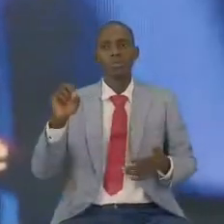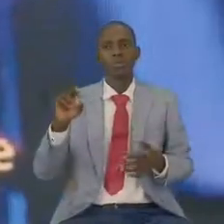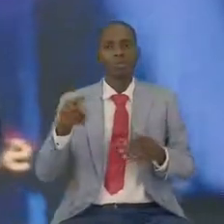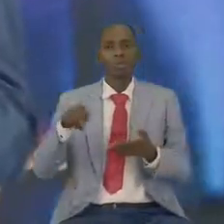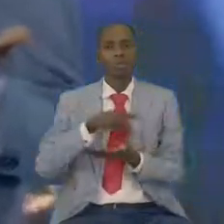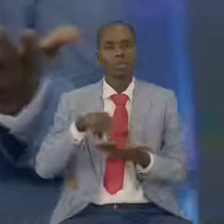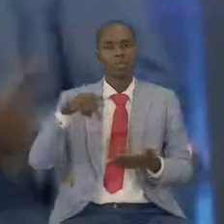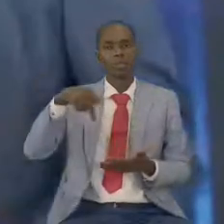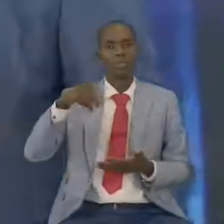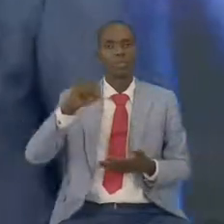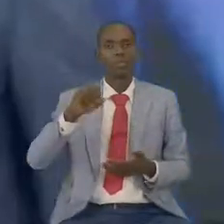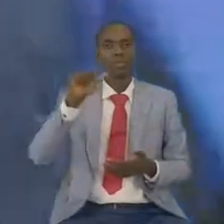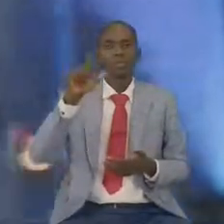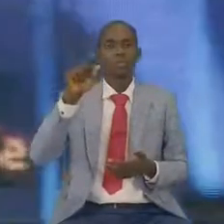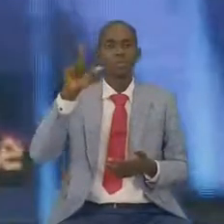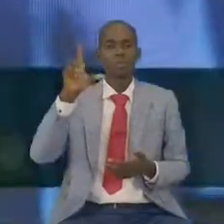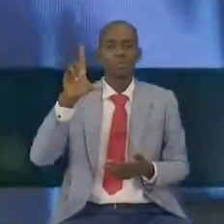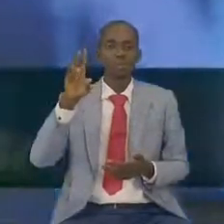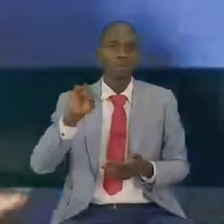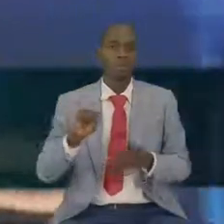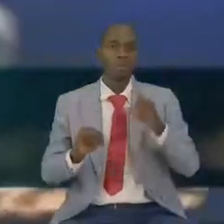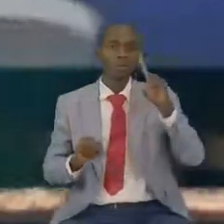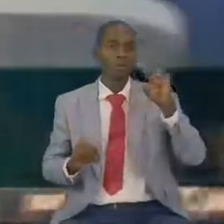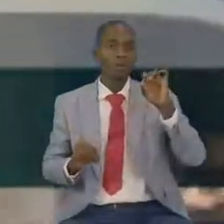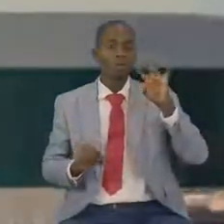Psaume 107, verset 12.